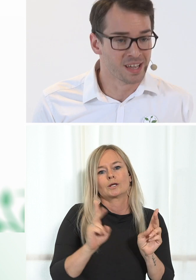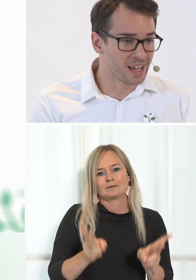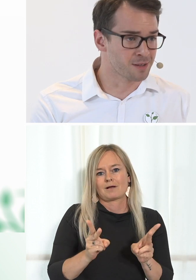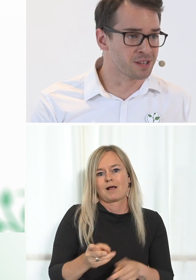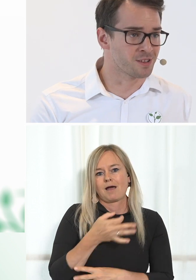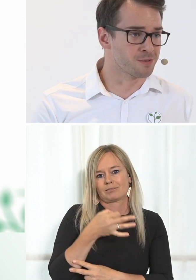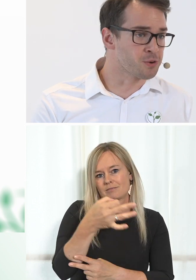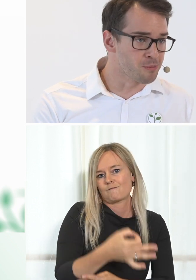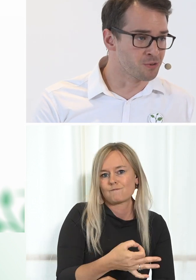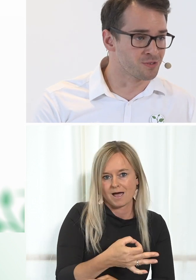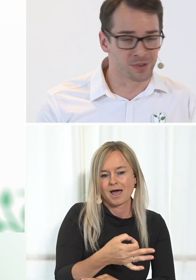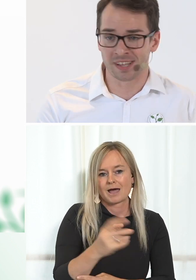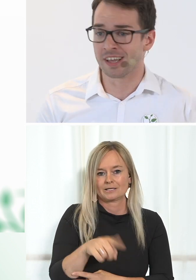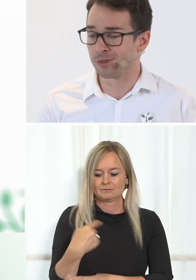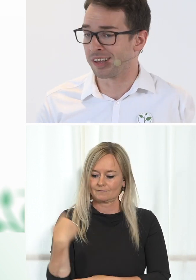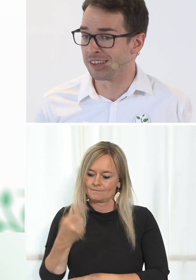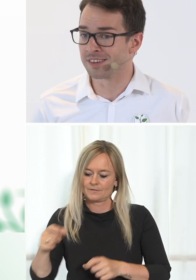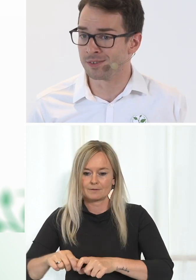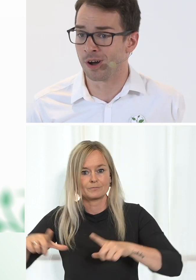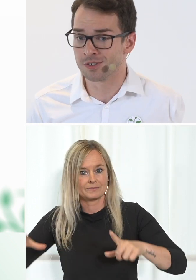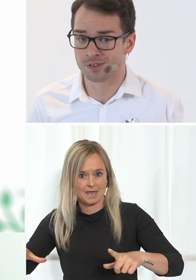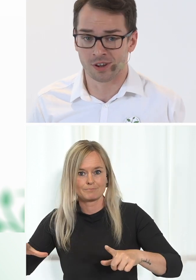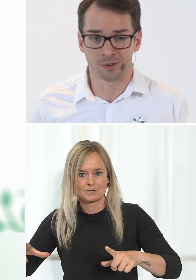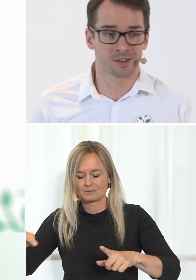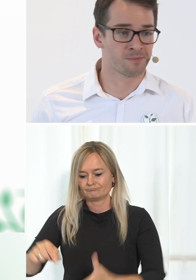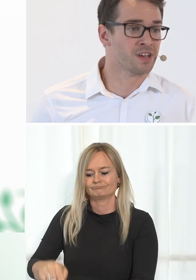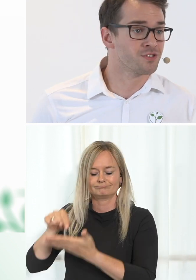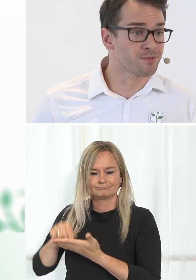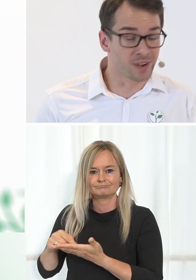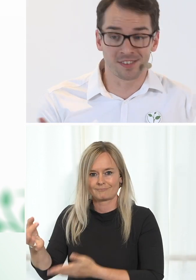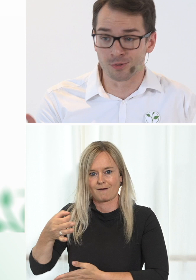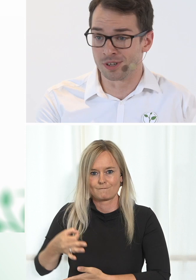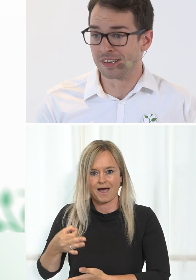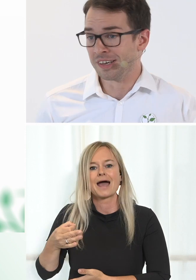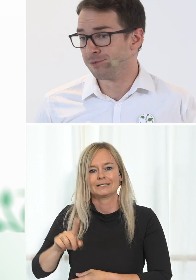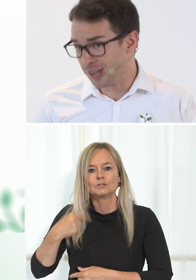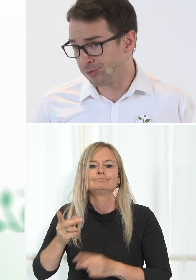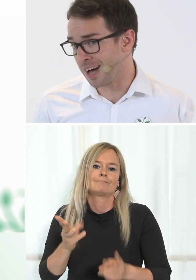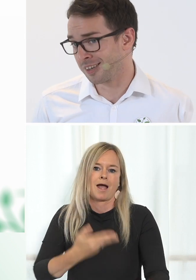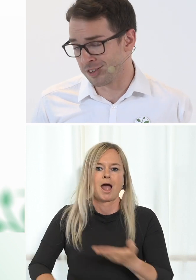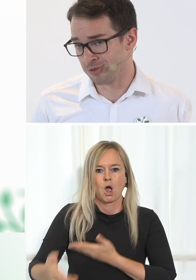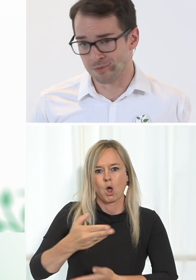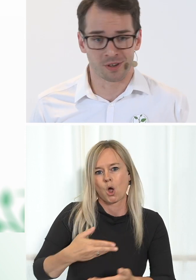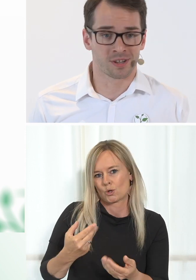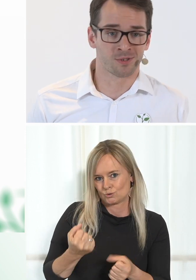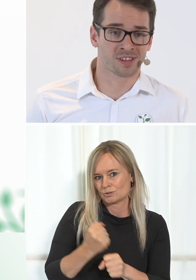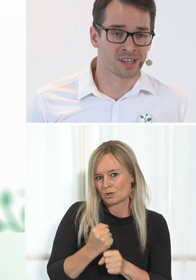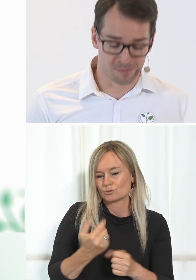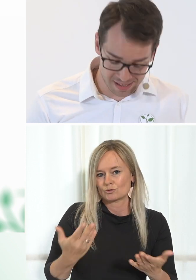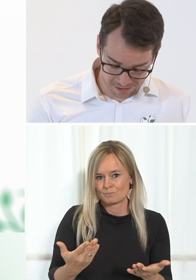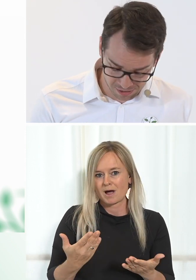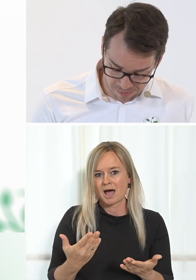dann hier eingeblendet bekommen und wir werden dadurch einen interaktiven Austausch auch schaffen, weil Sie natürlich viele Fragen ganz bestimmt auch an